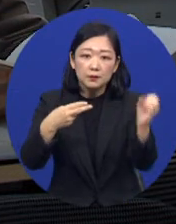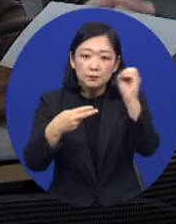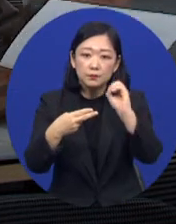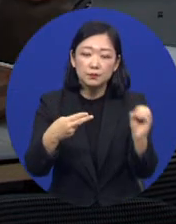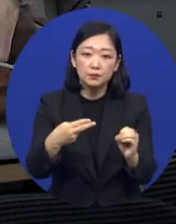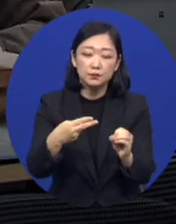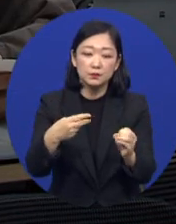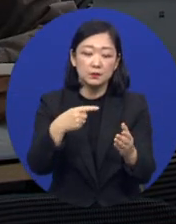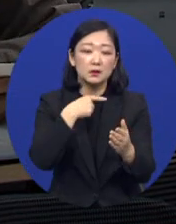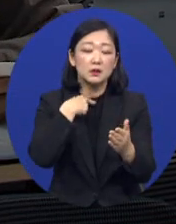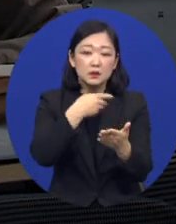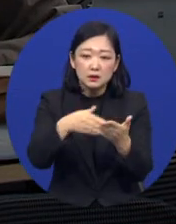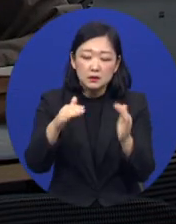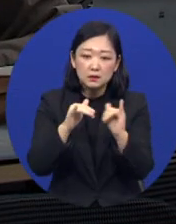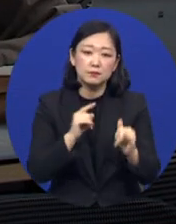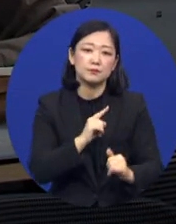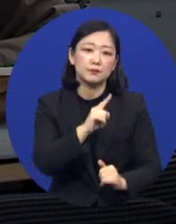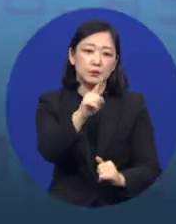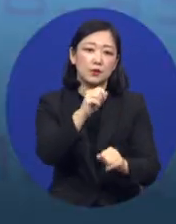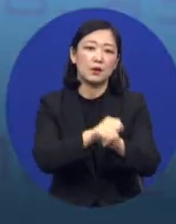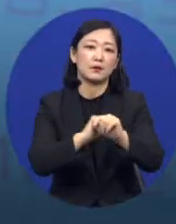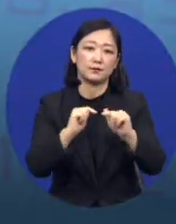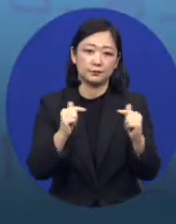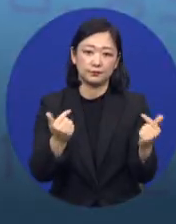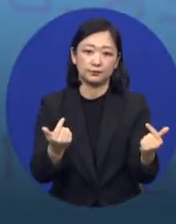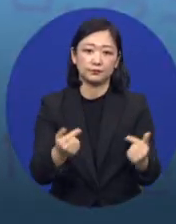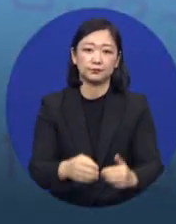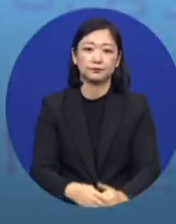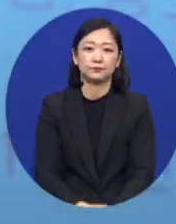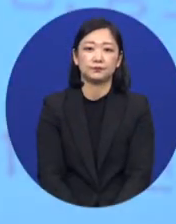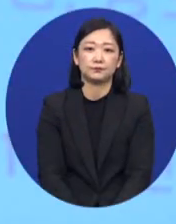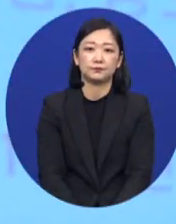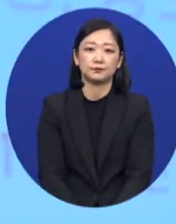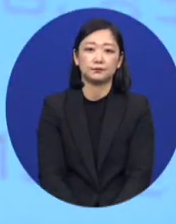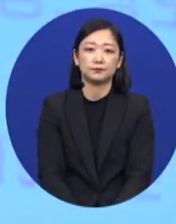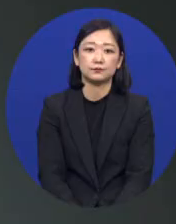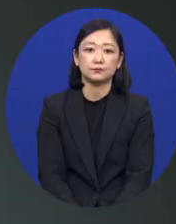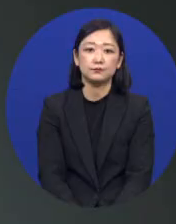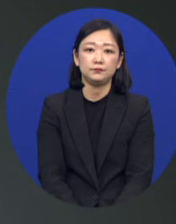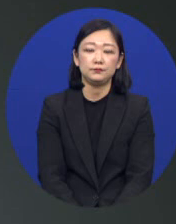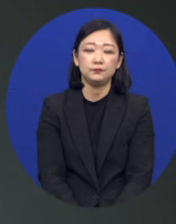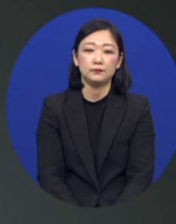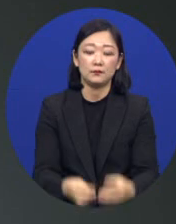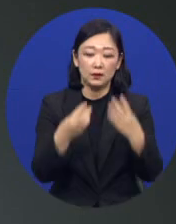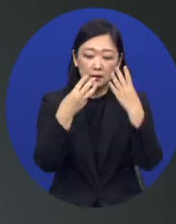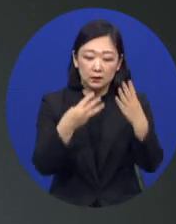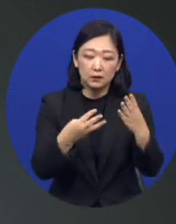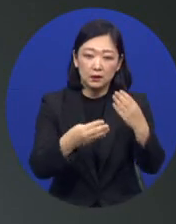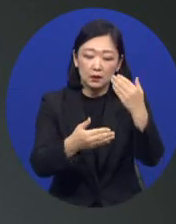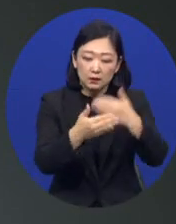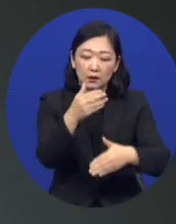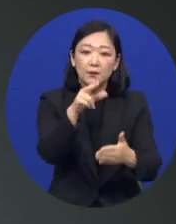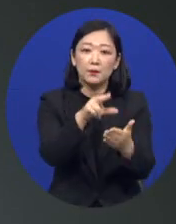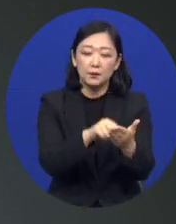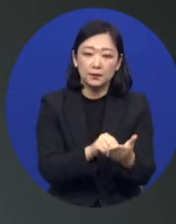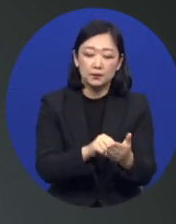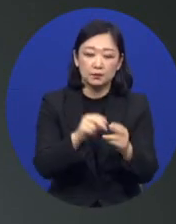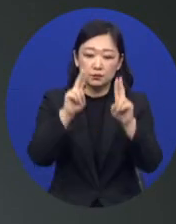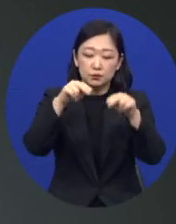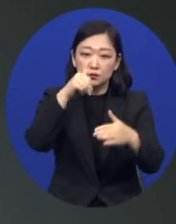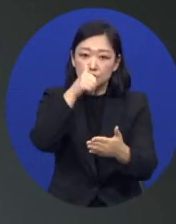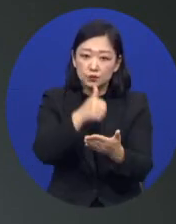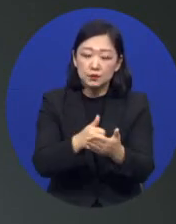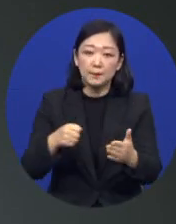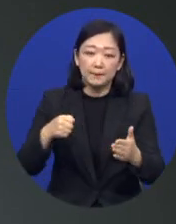5.2%는 희생자 신고조차 하지 않은 것으로 나타났습니다. 4.3의 남은 과제로는 무죄